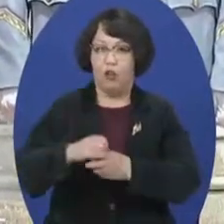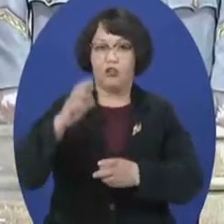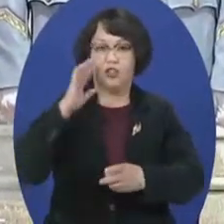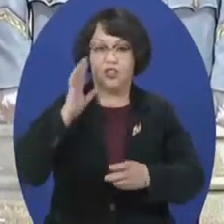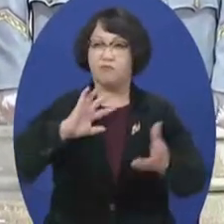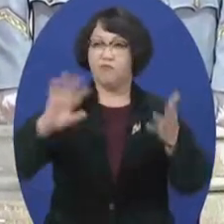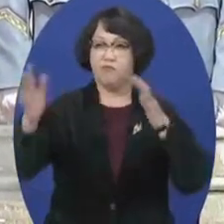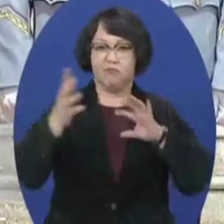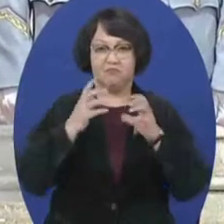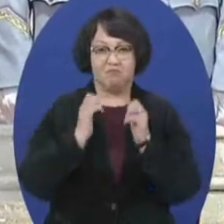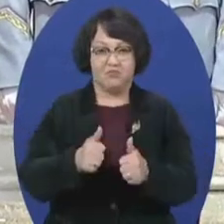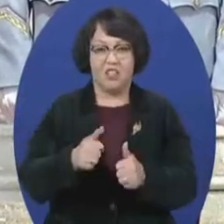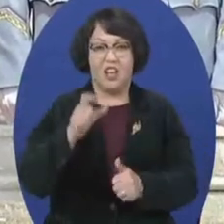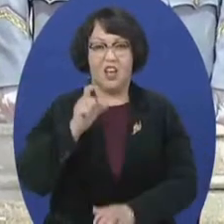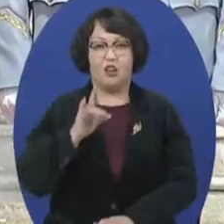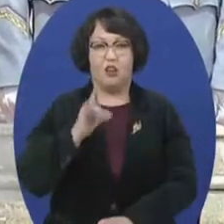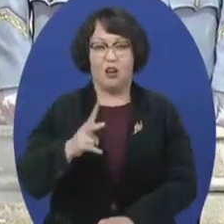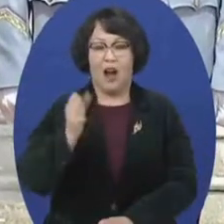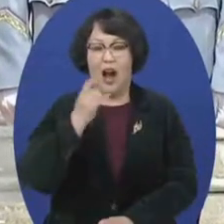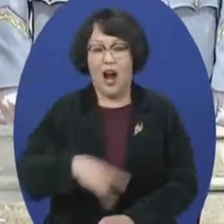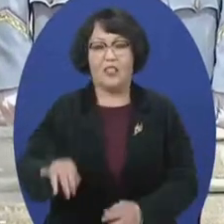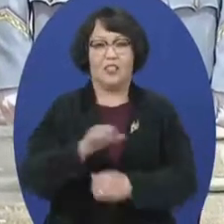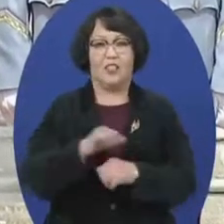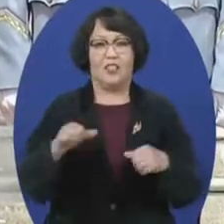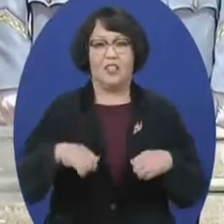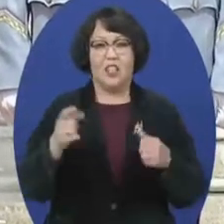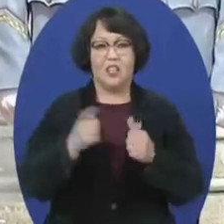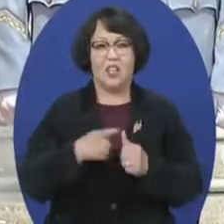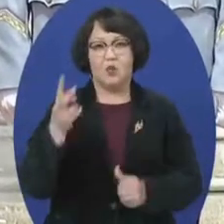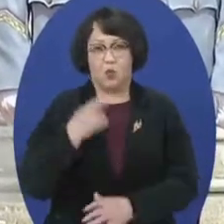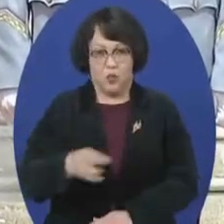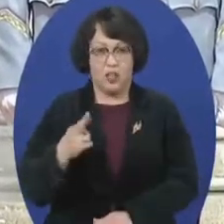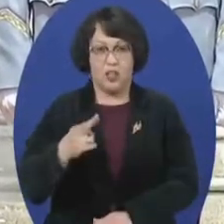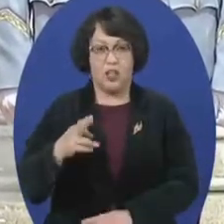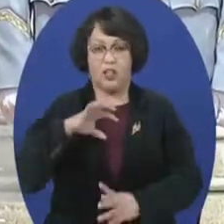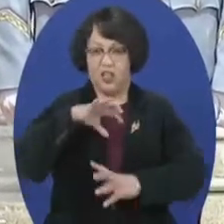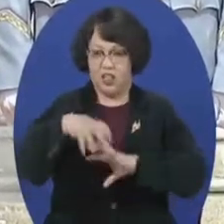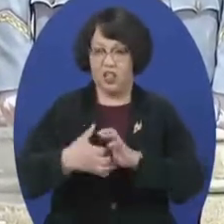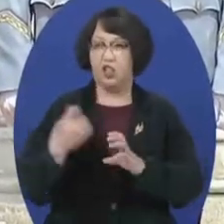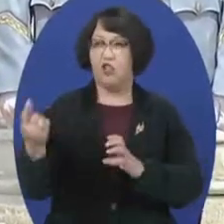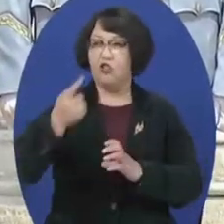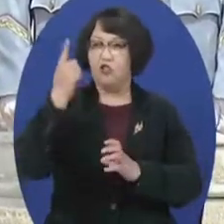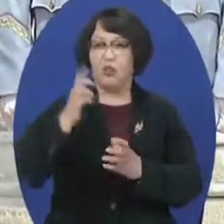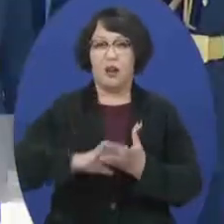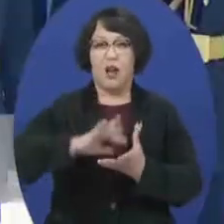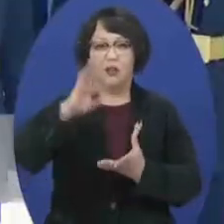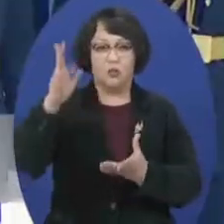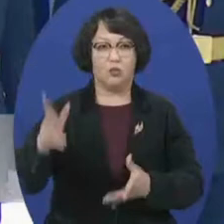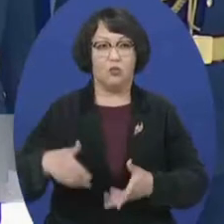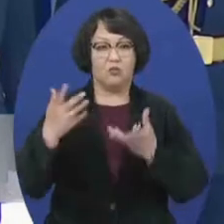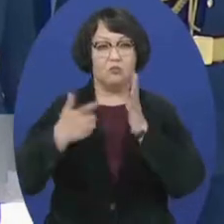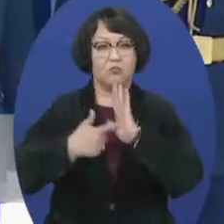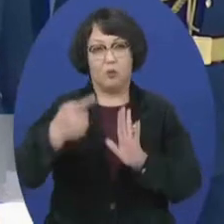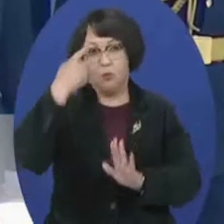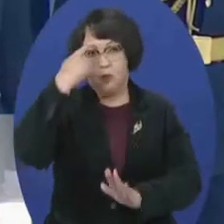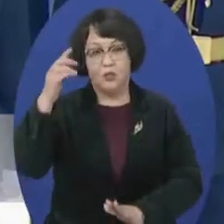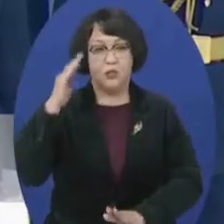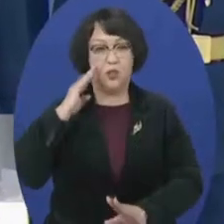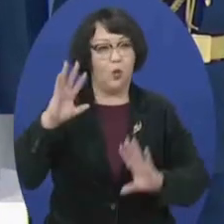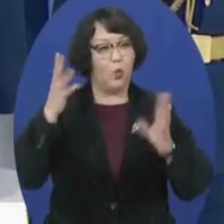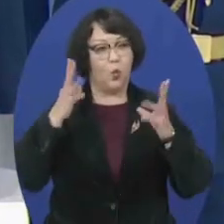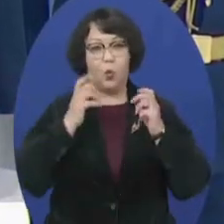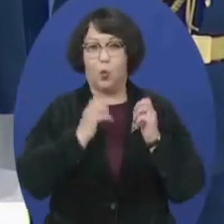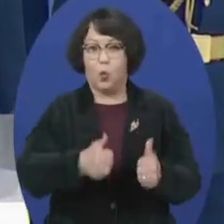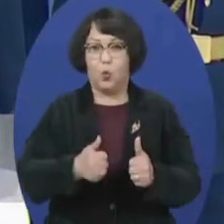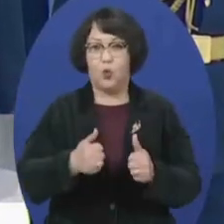оролцож эх орон ард түмнийхээ нэр хүндийг дэлхийн тавцанд өндөрт өргөн Монгол зэрэг